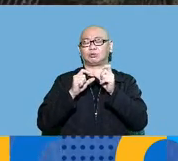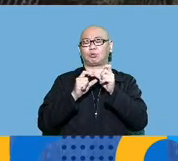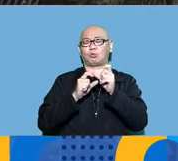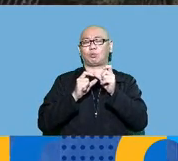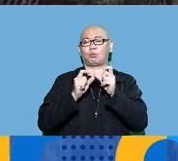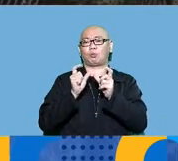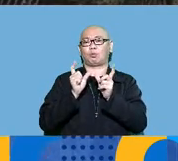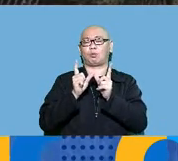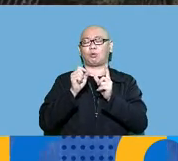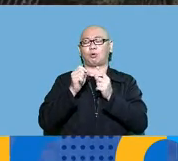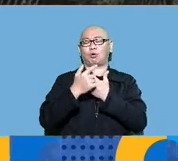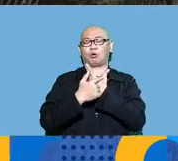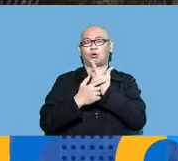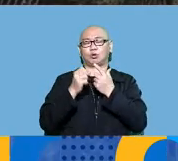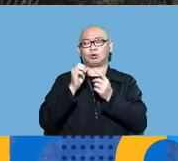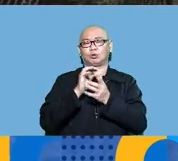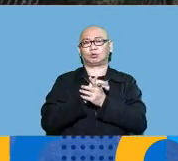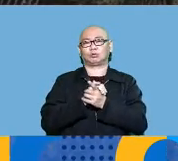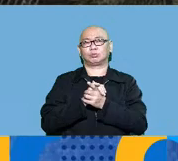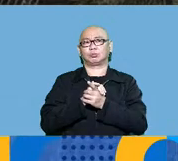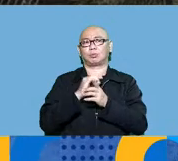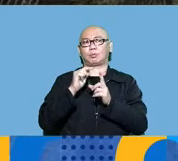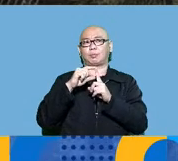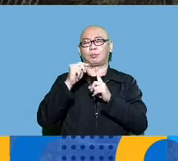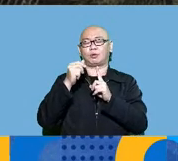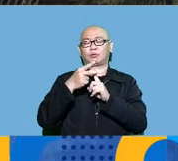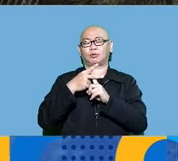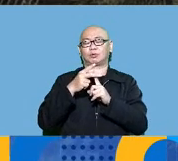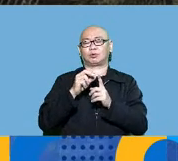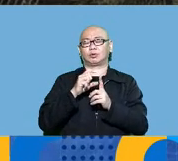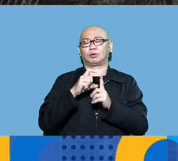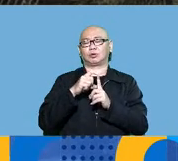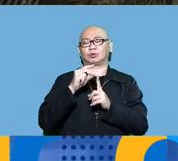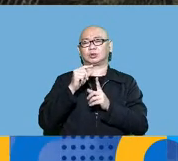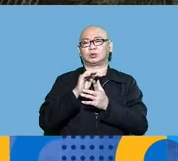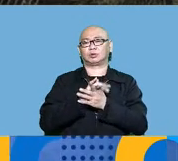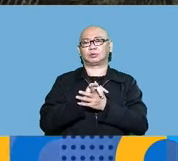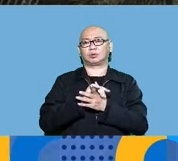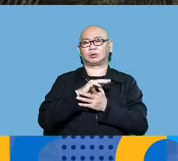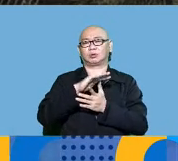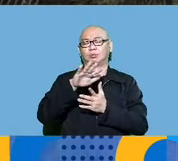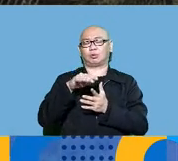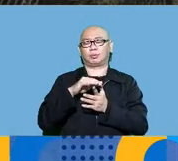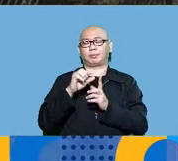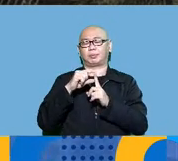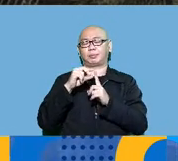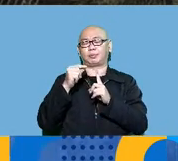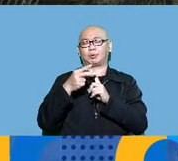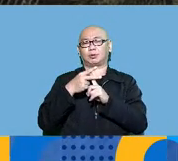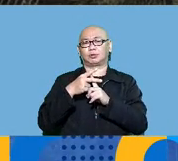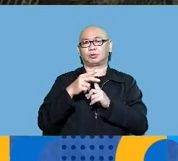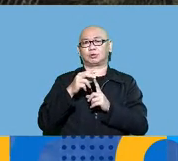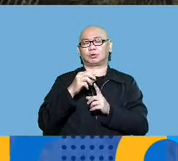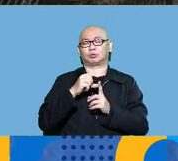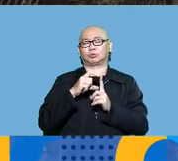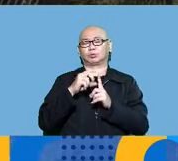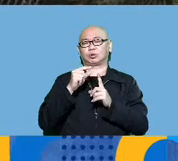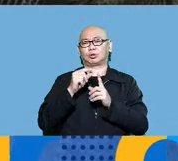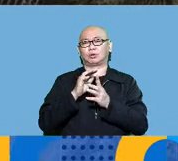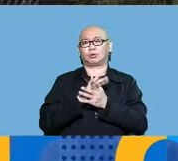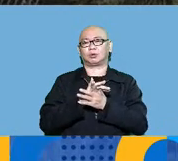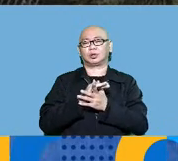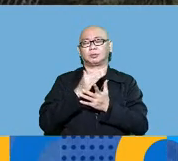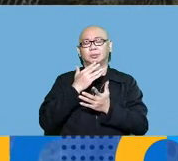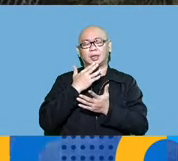Dr. Ati Sugito, MM, Prof. Dr. Sudiono Sastroatmojo, MSI, dan Prof. Dr. Fatur Rahman, MHUM.